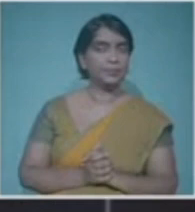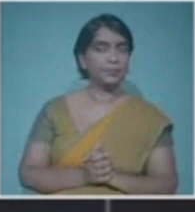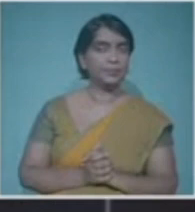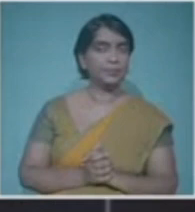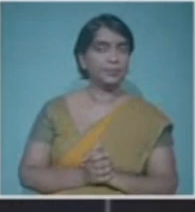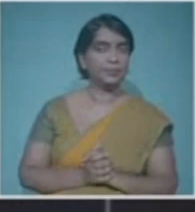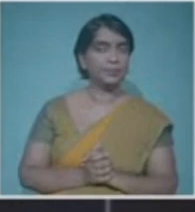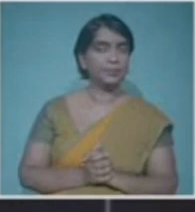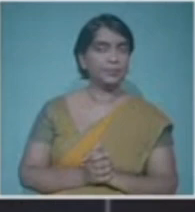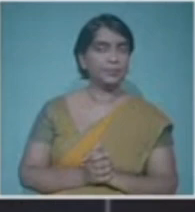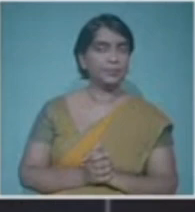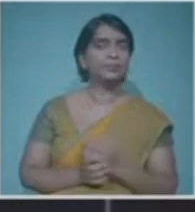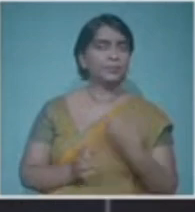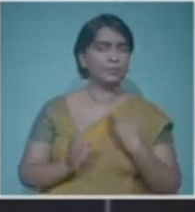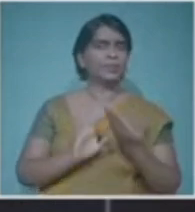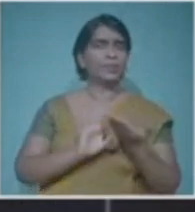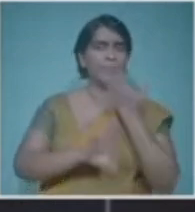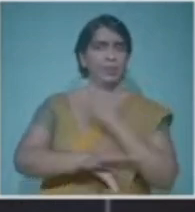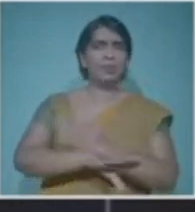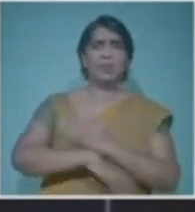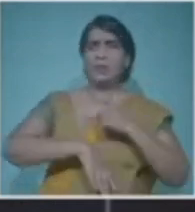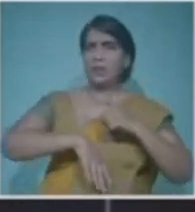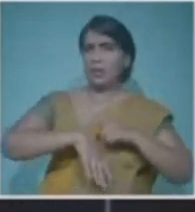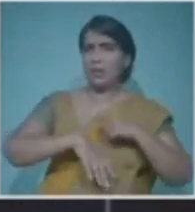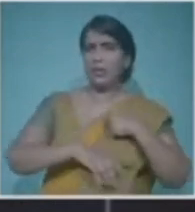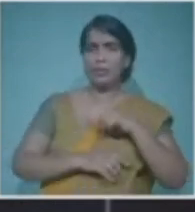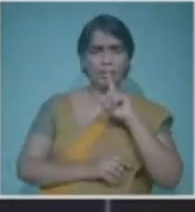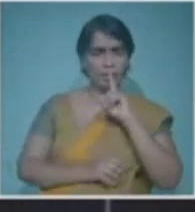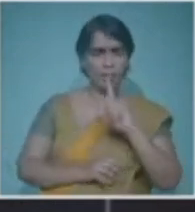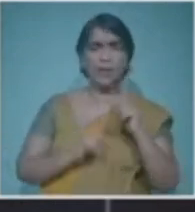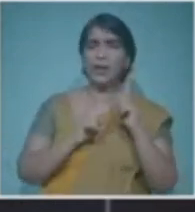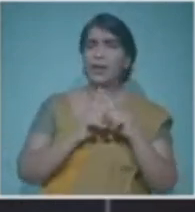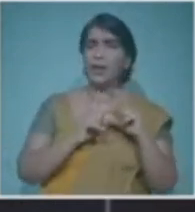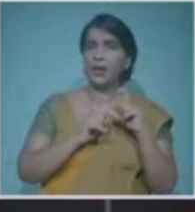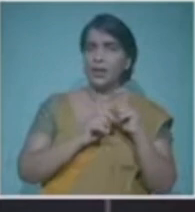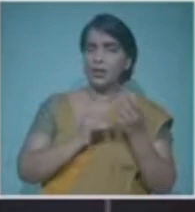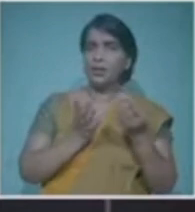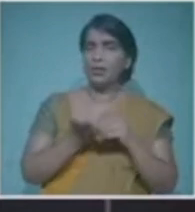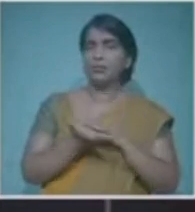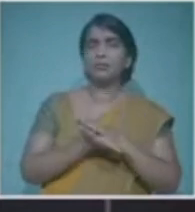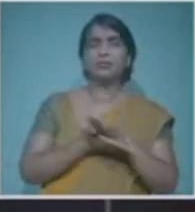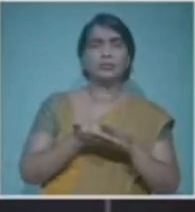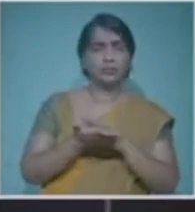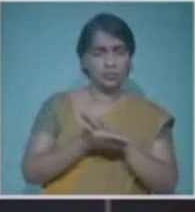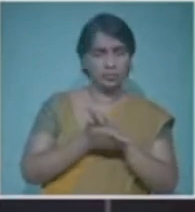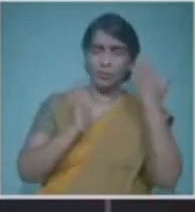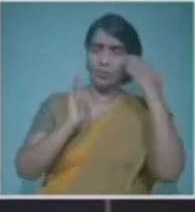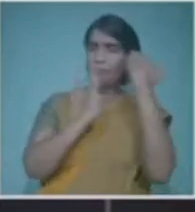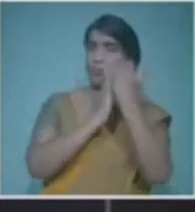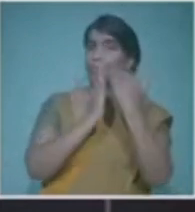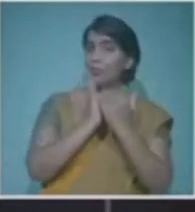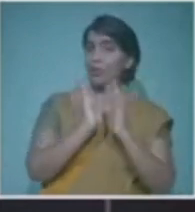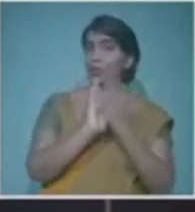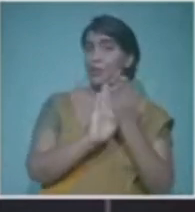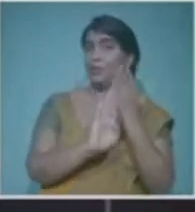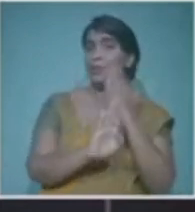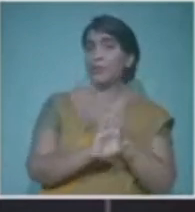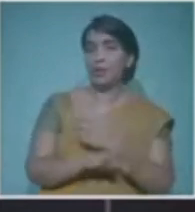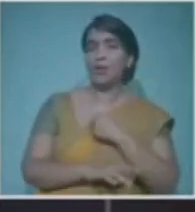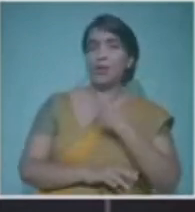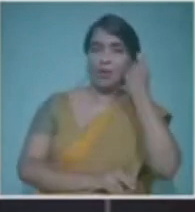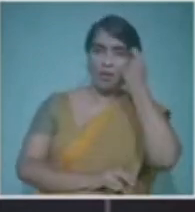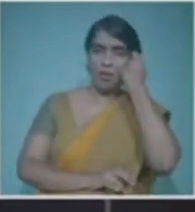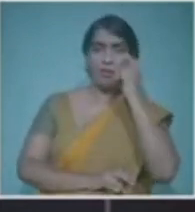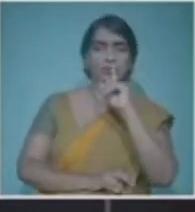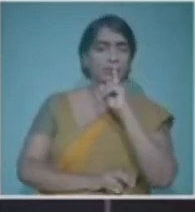ගරු කතානායකතුමනි මම මීට කලින් අවස්ථාවේදීත් කිව්වා මේ අධ්‍යාපන ප්‍රතිසංස්කරණ යෝජනාවලියට මත්තෙන් මේ අදහස ඉදිරිපත්